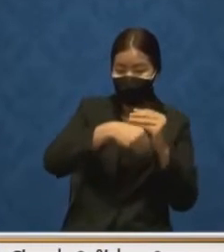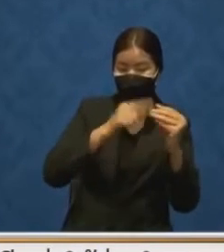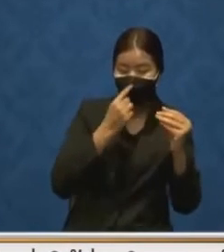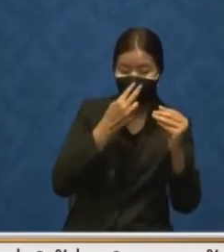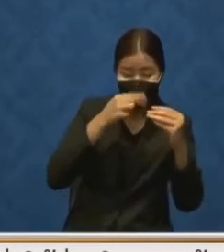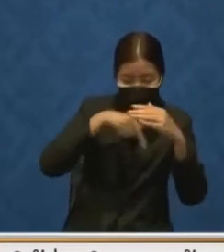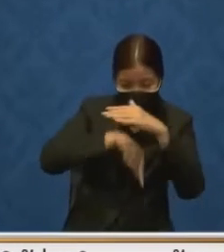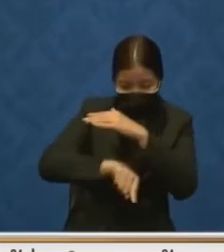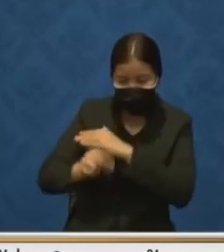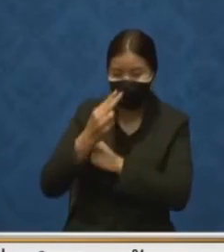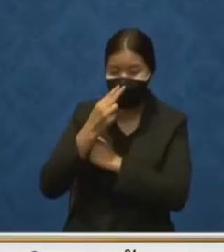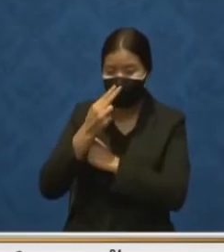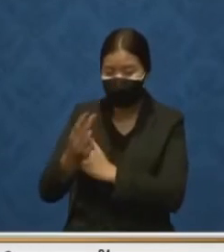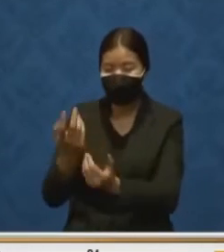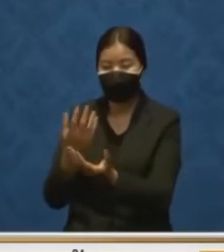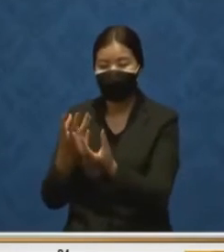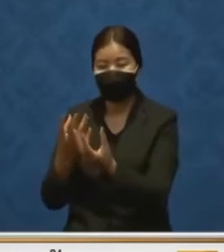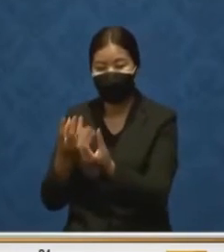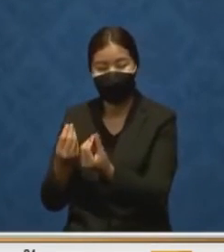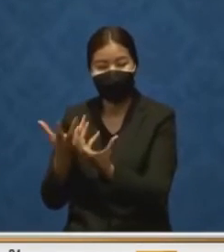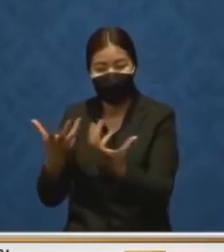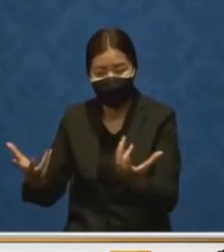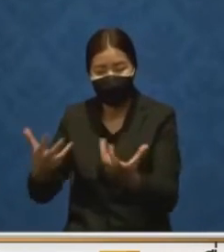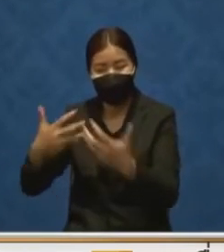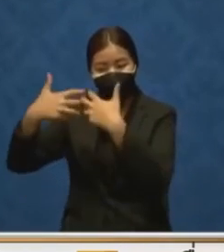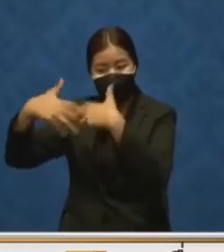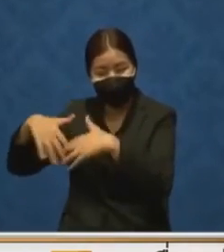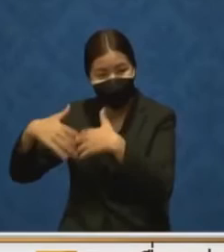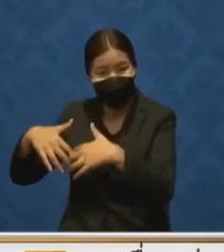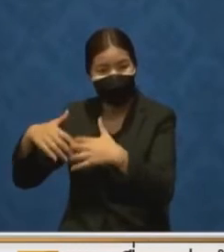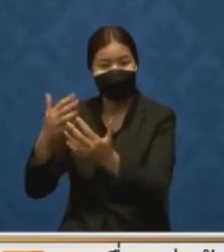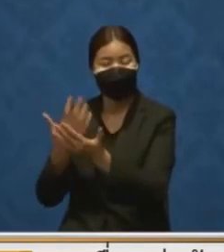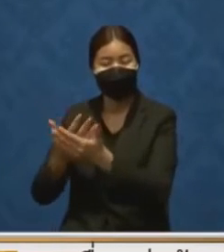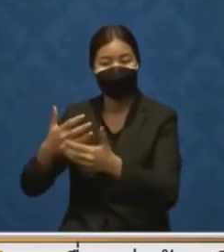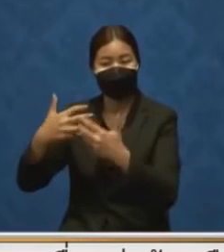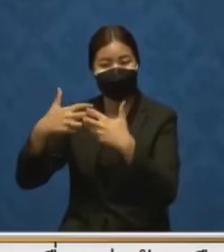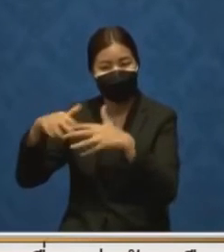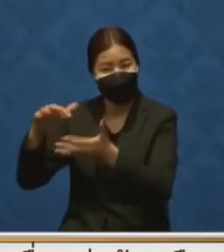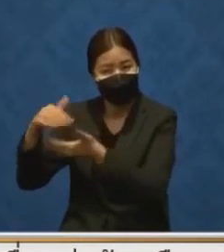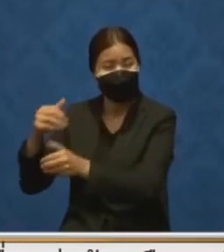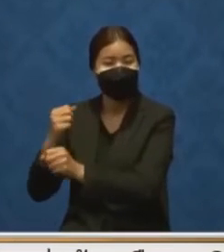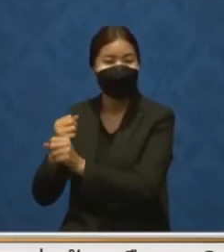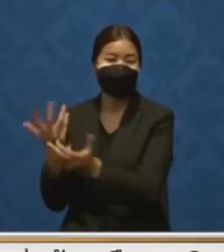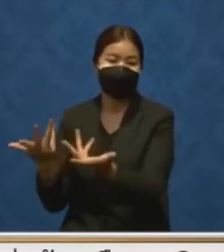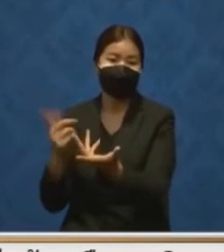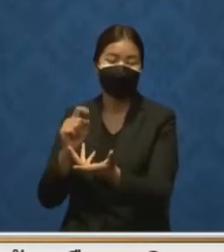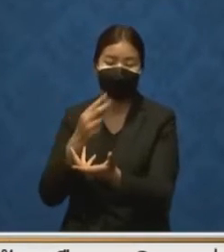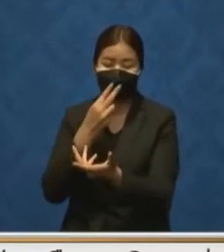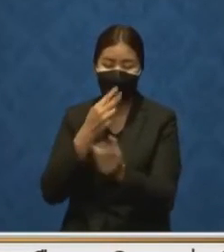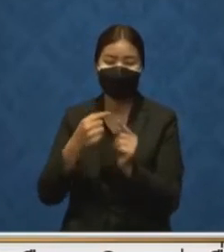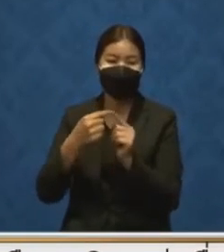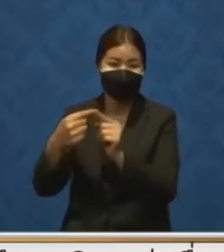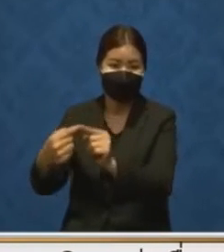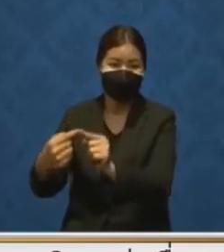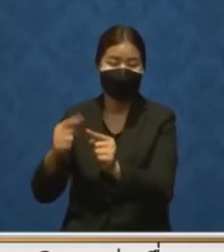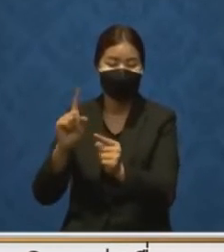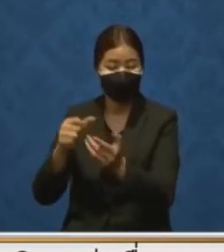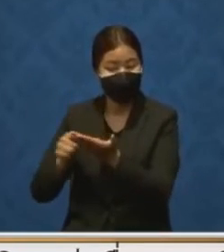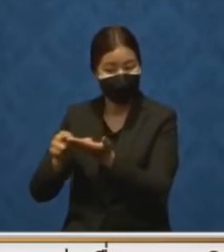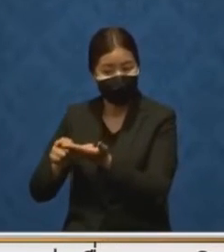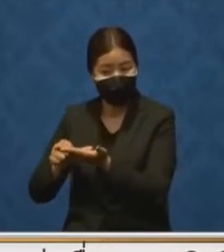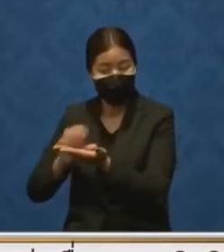ต้องดูตัวเล็กต้นทุนของโรงงาน แต่ละกรณีจึงจับdestึนำมา